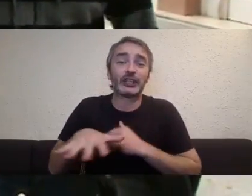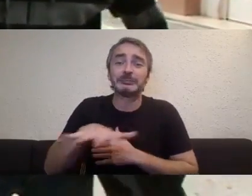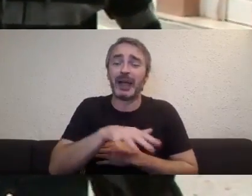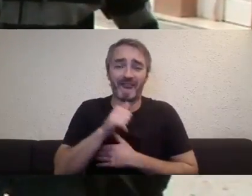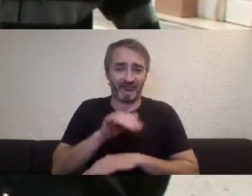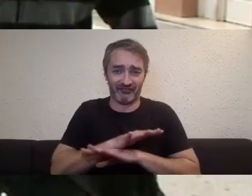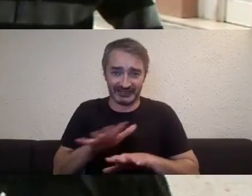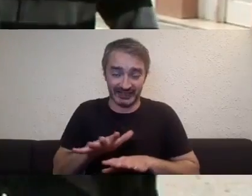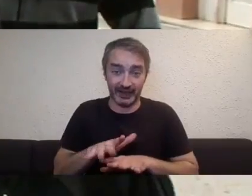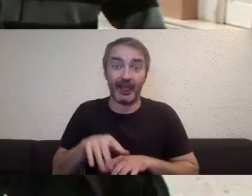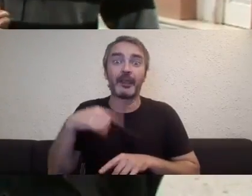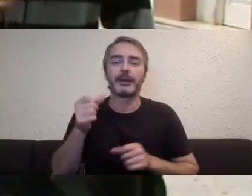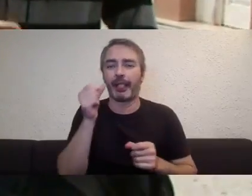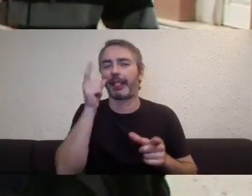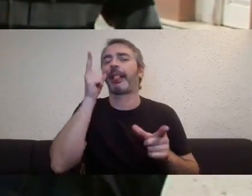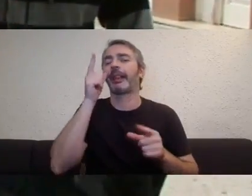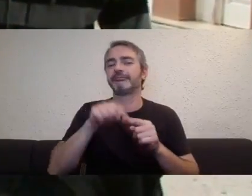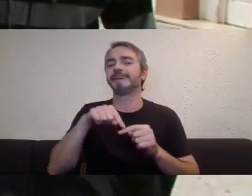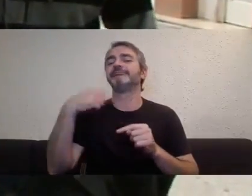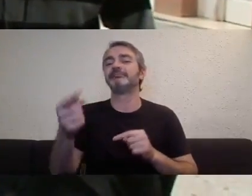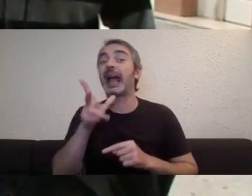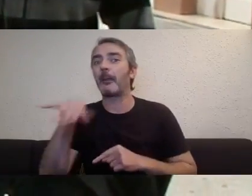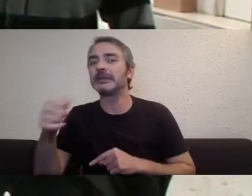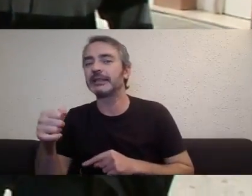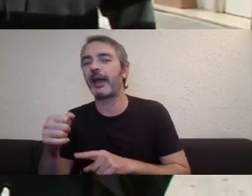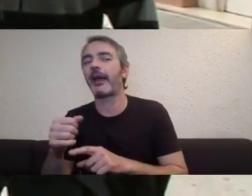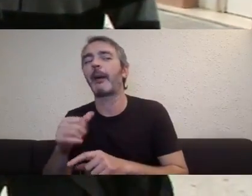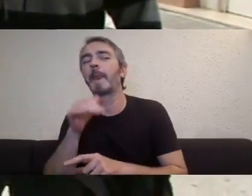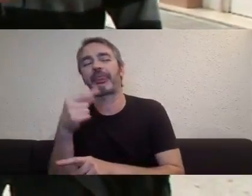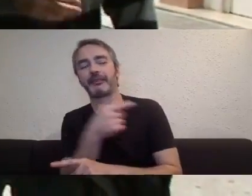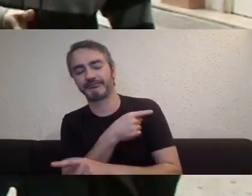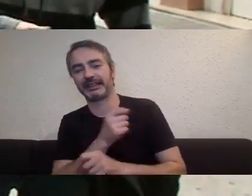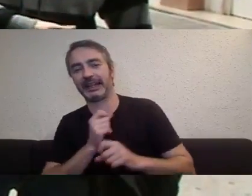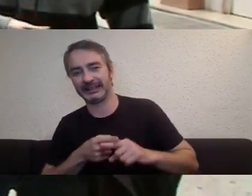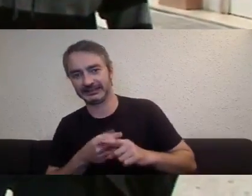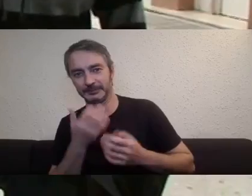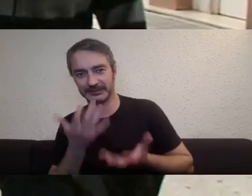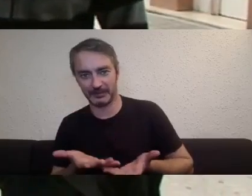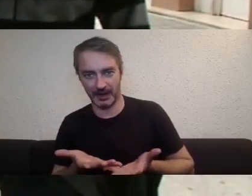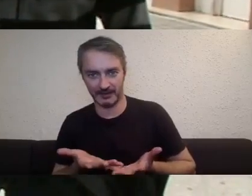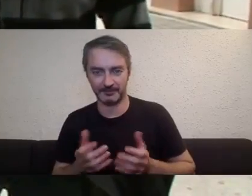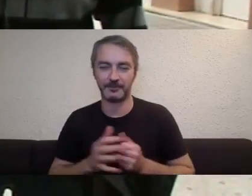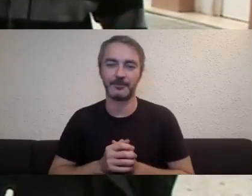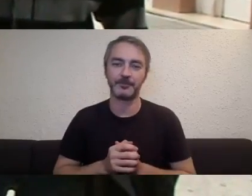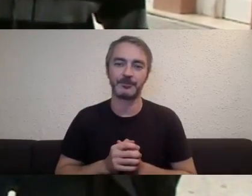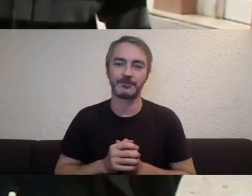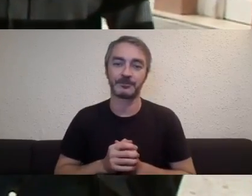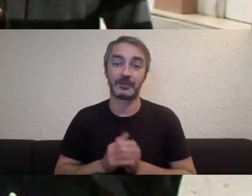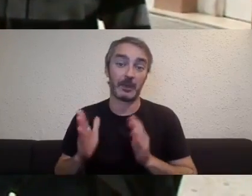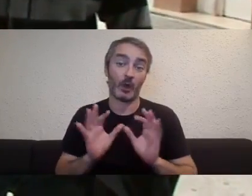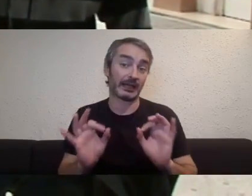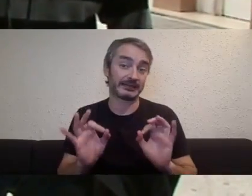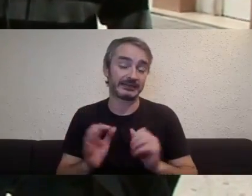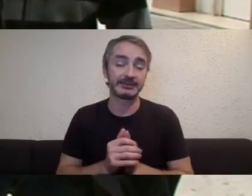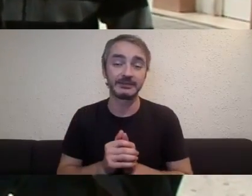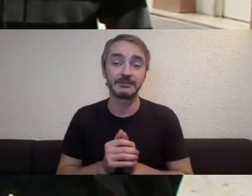organització i gestió de l'espai fatal. Però això va servir perquè després l'AMSA fos el que fos i no es convertís en el Bahia, per exemple, que és una mica